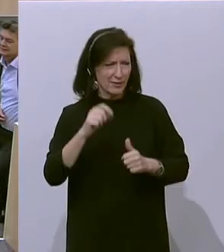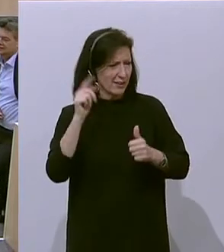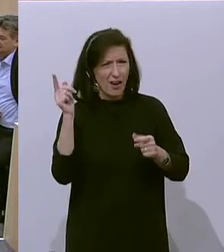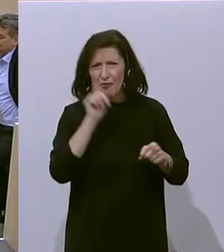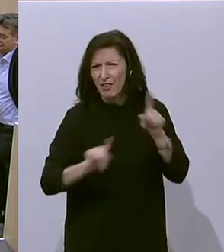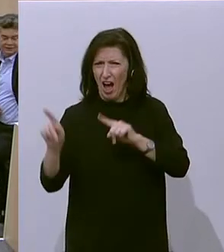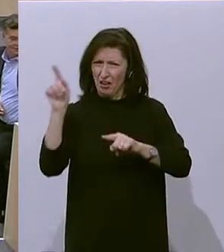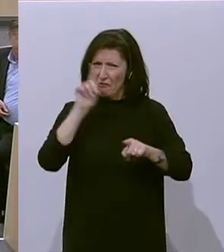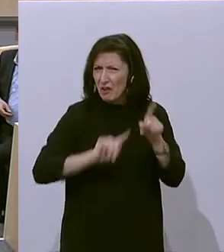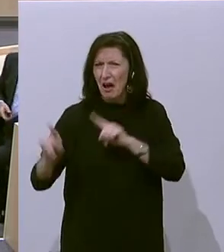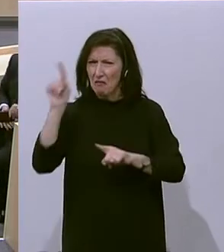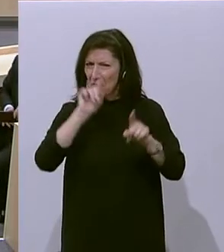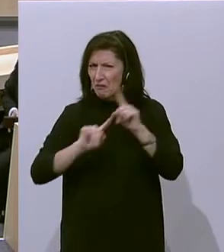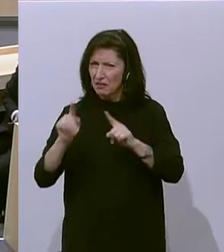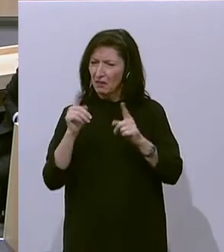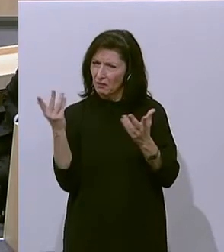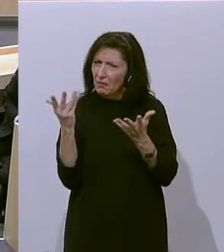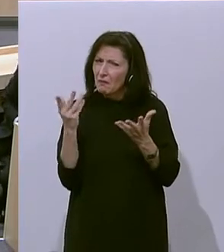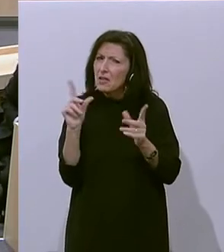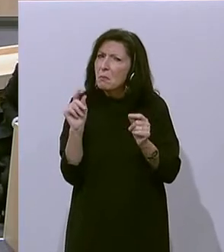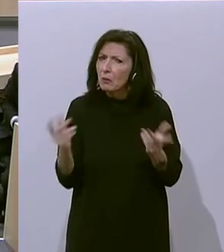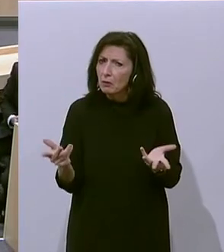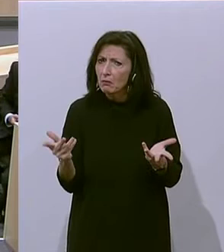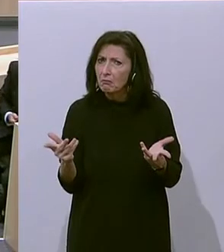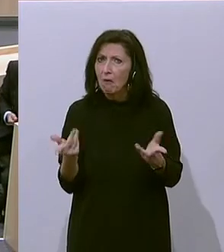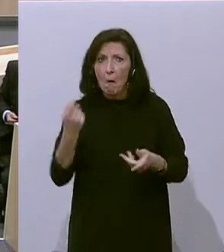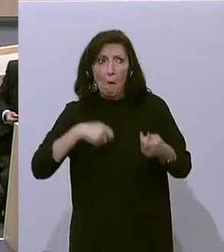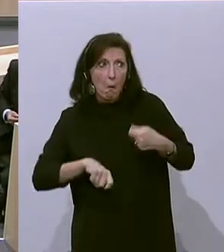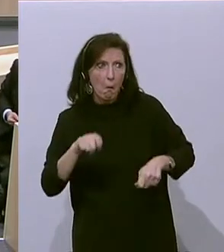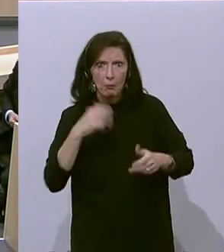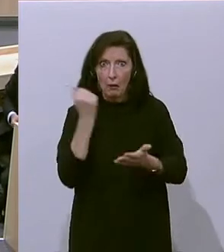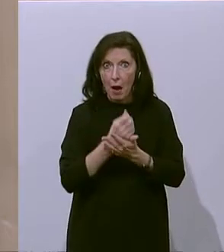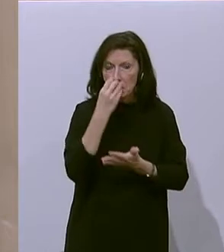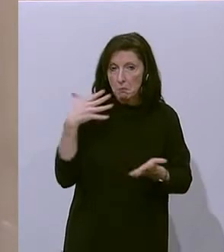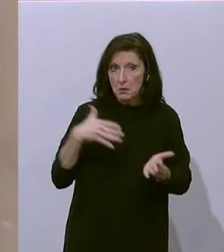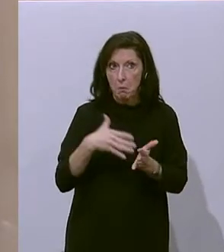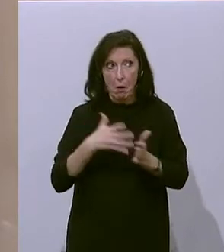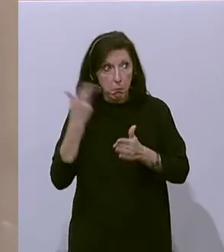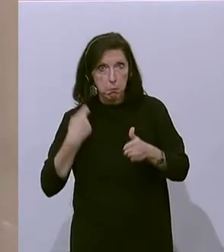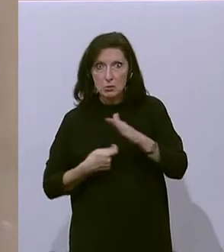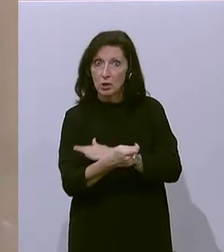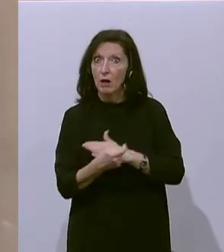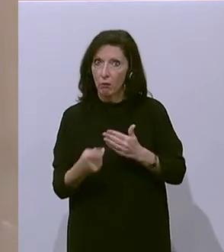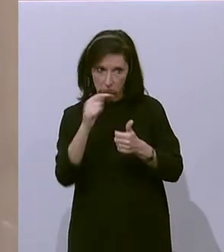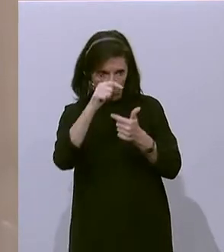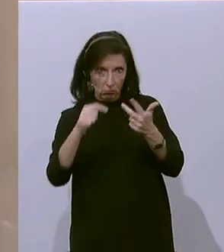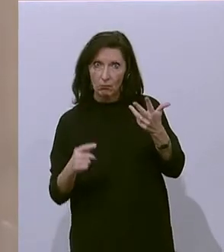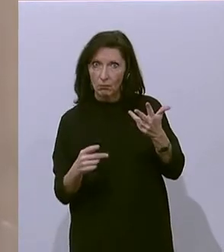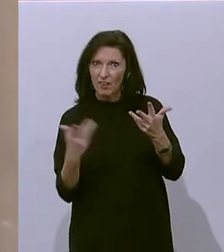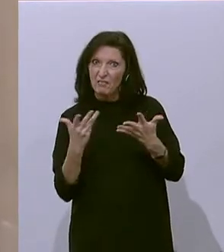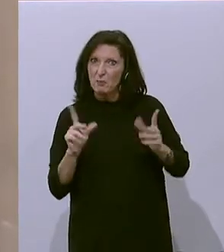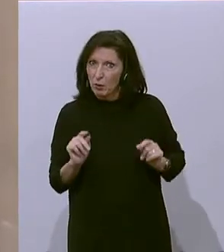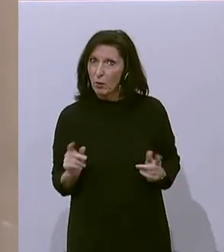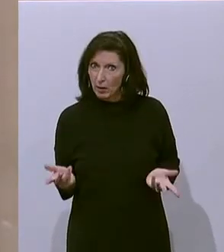ganzen Verdachtsmomente, dieser Verdacht der Untreue, des Amtsmissbrauchs, der Bestechlichkeit. Es